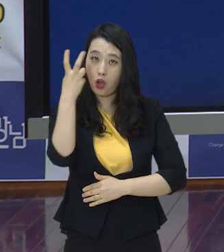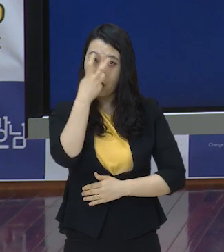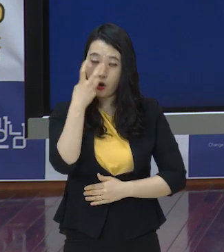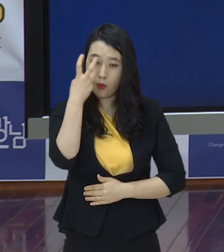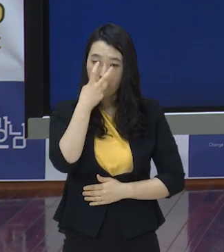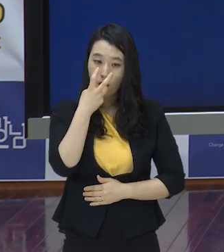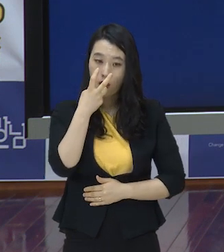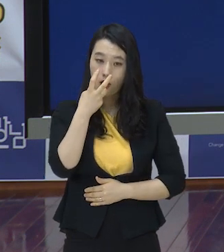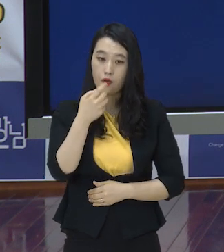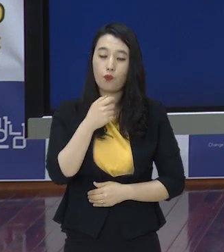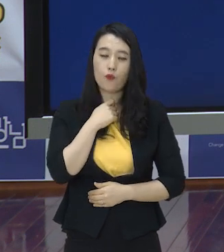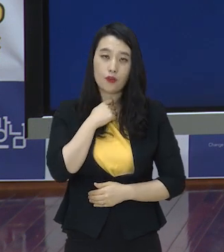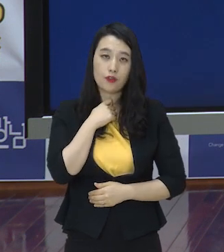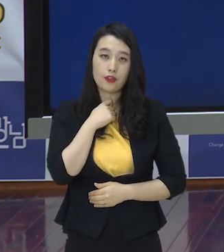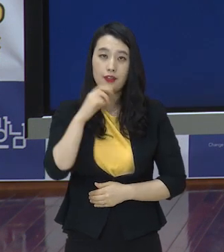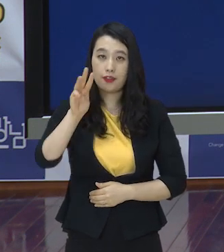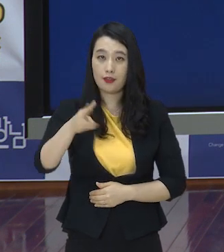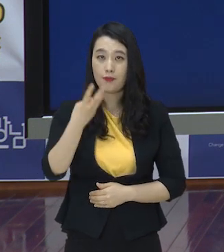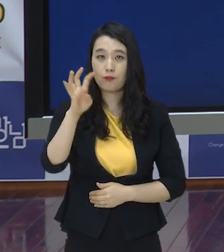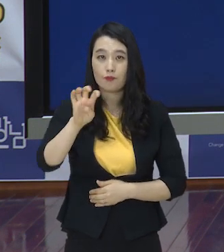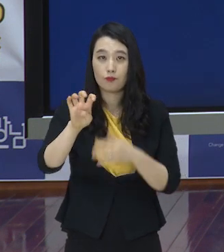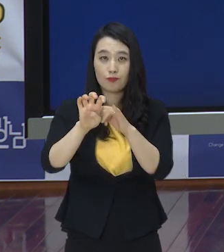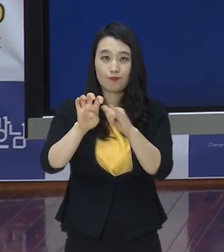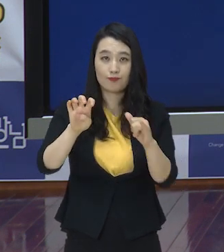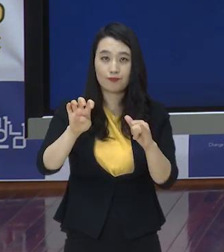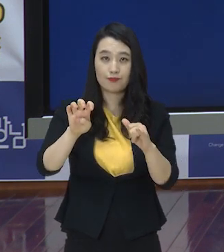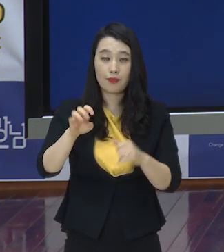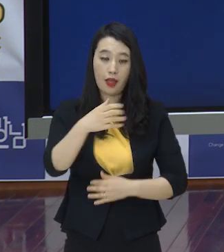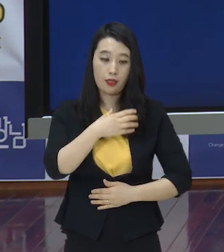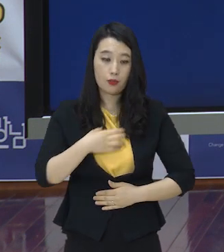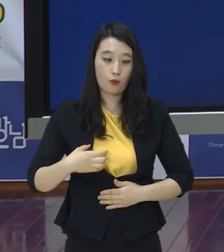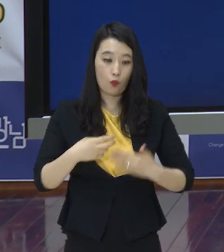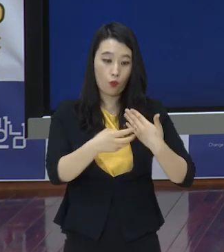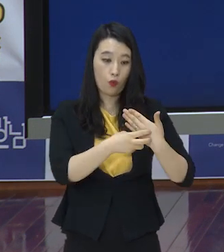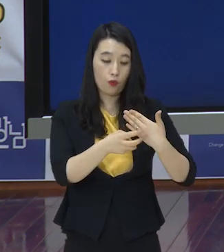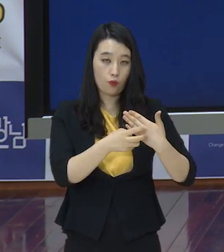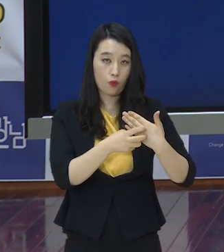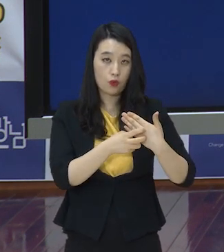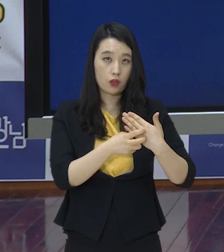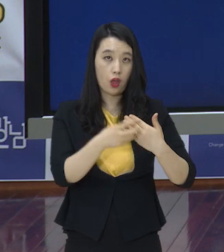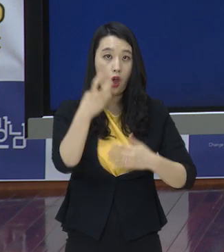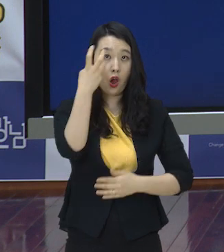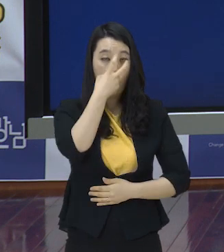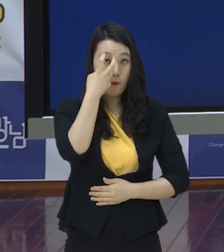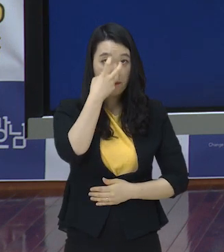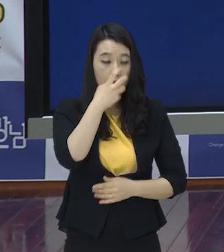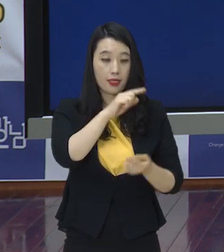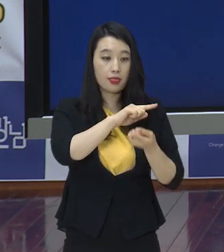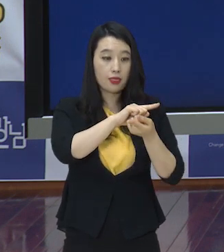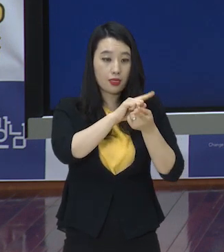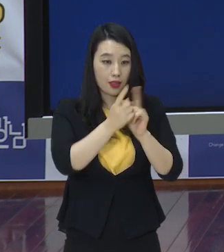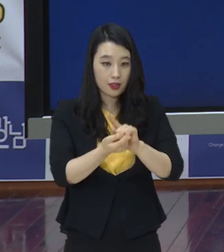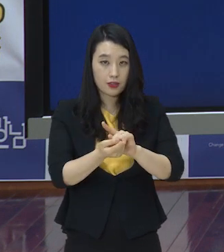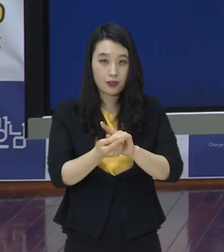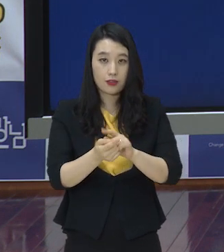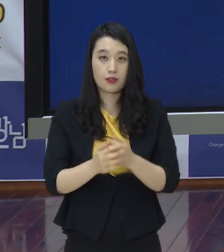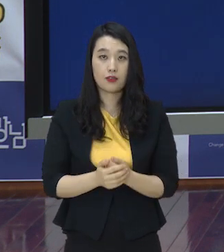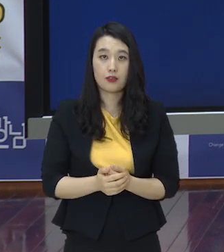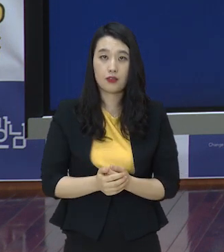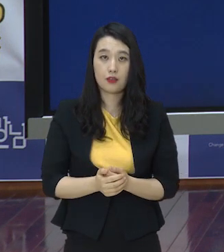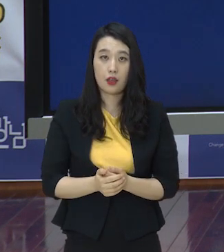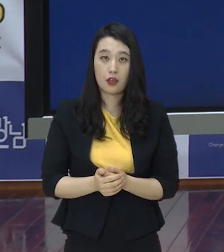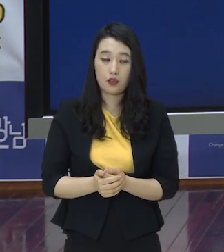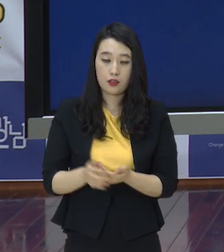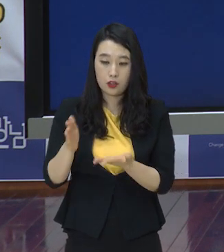신청한 340명을 강남구 보건소에서 검사하는 대신 강남 분원에